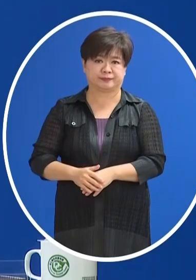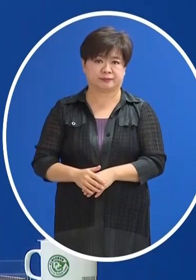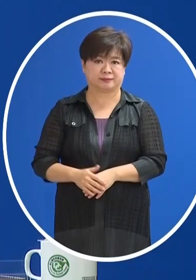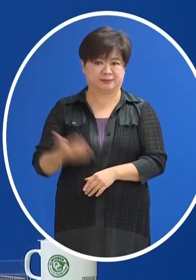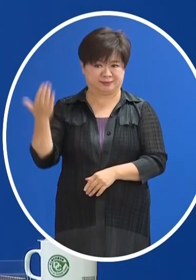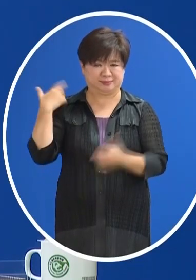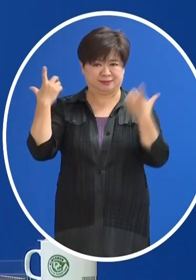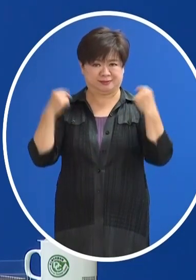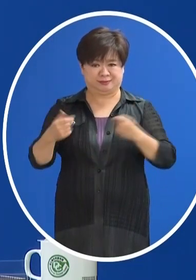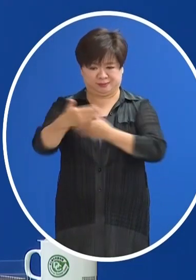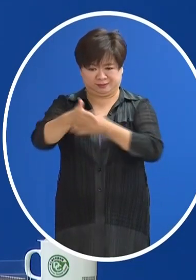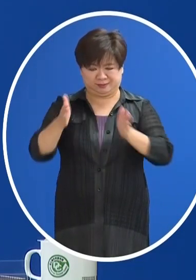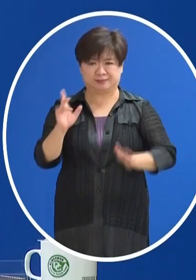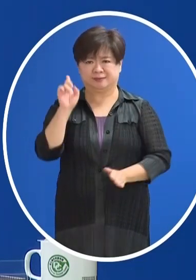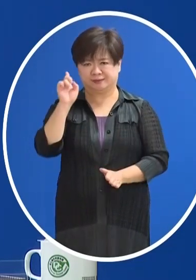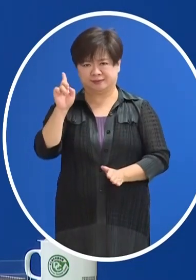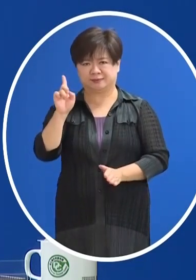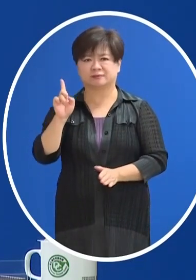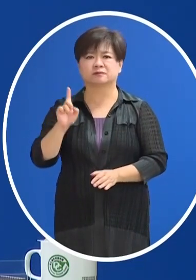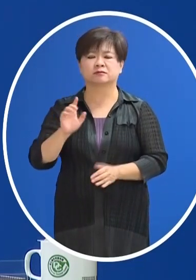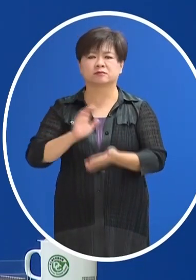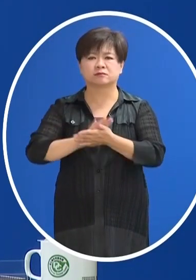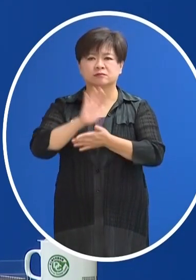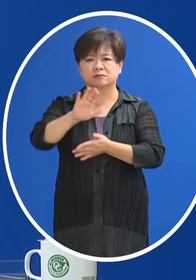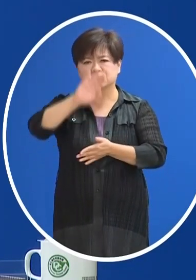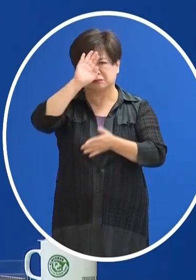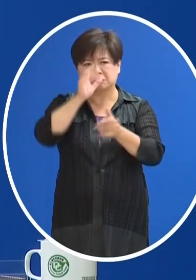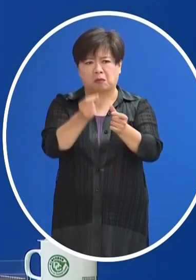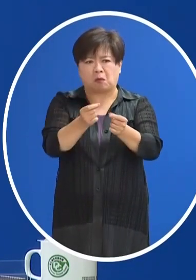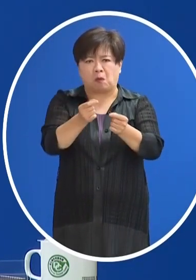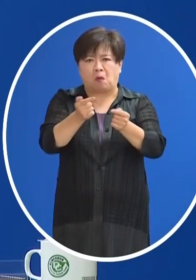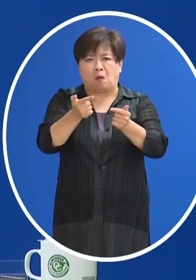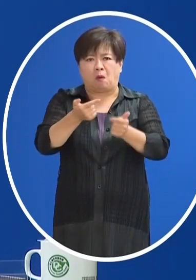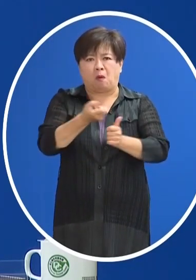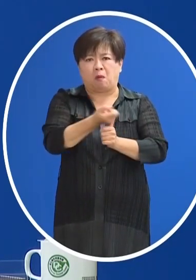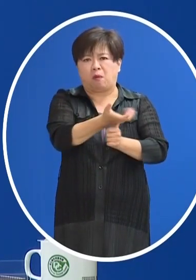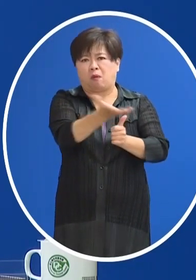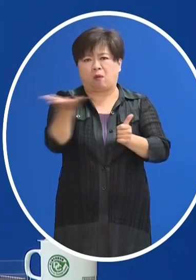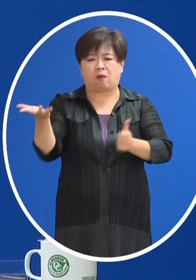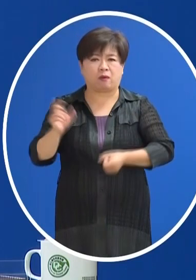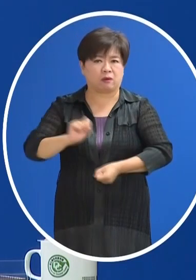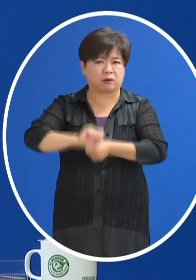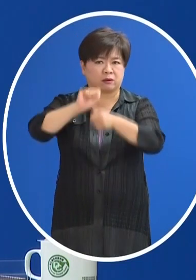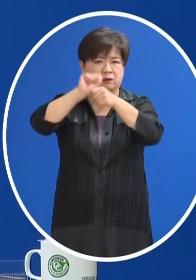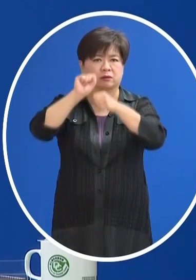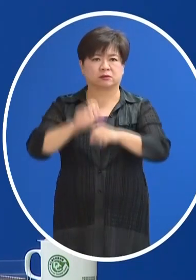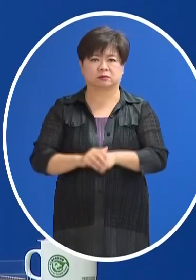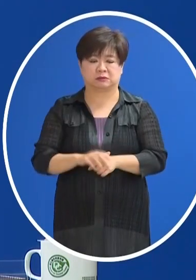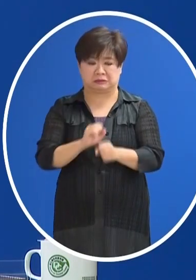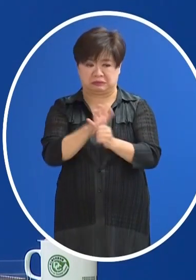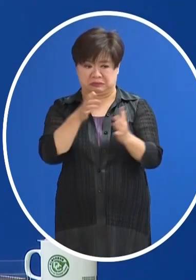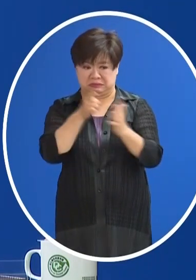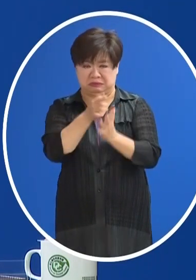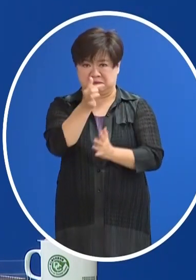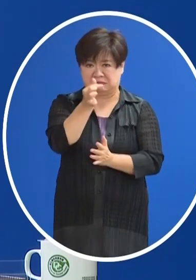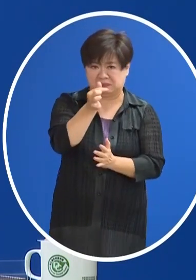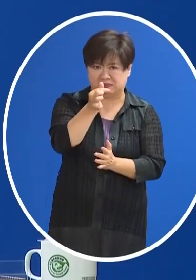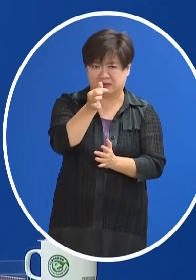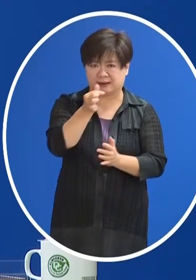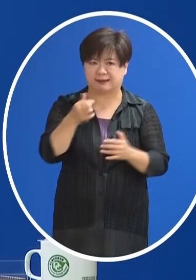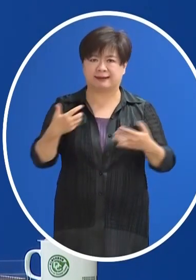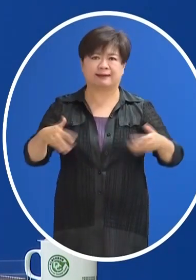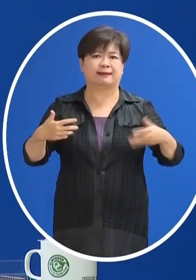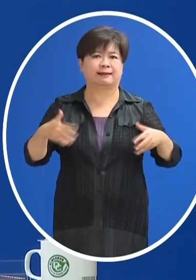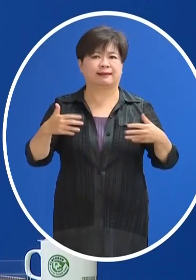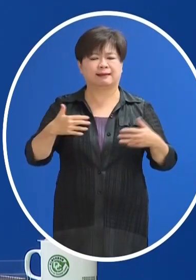都是一人一室为收治，但是随着疫情的发展，那么多数现在都是已经是确诊者。那么为了让